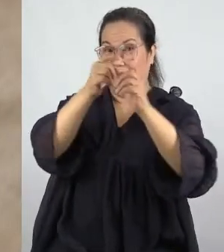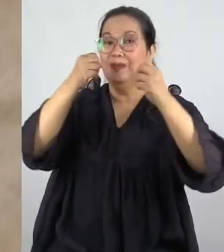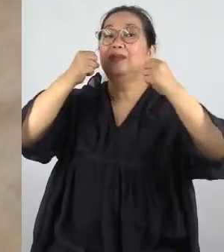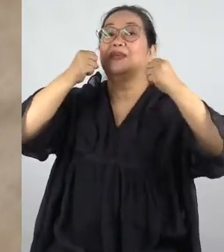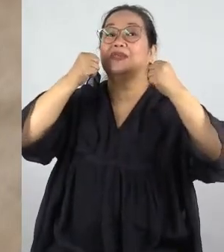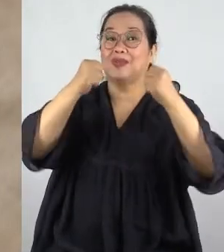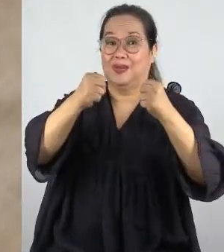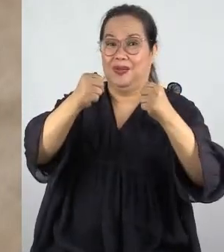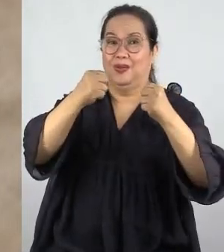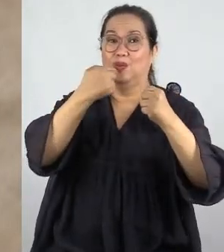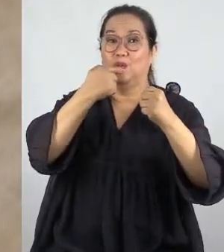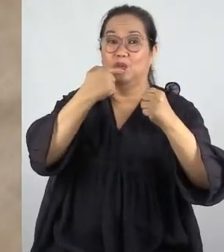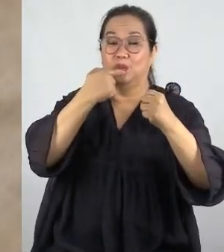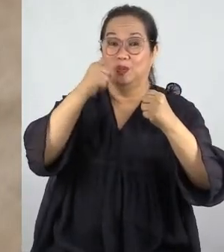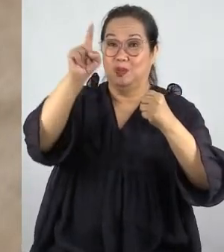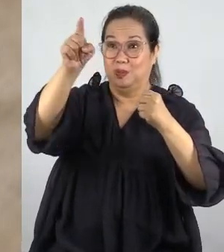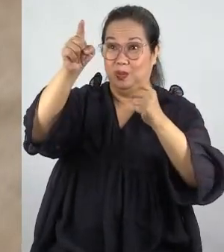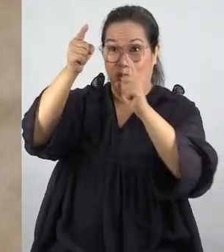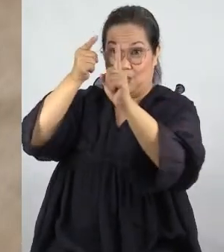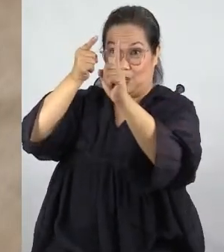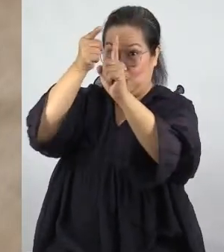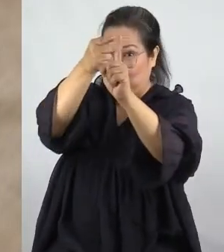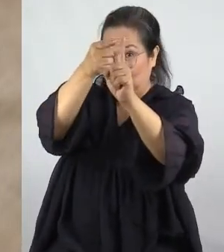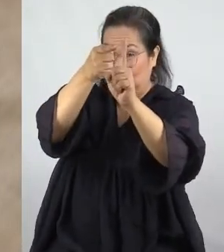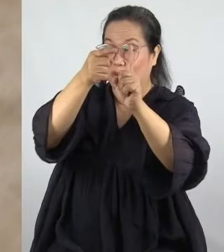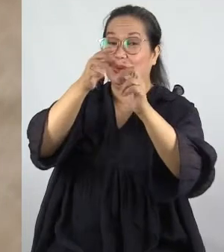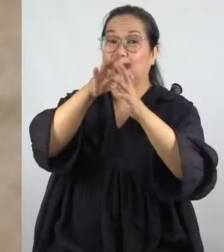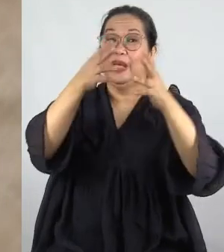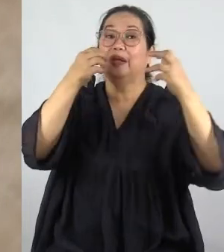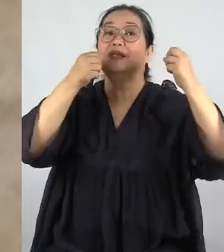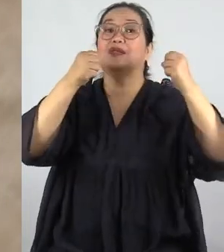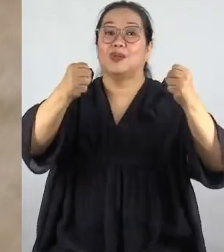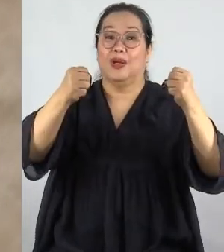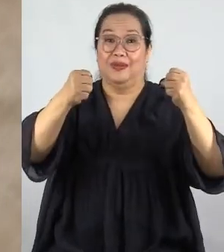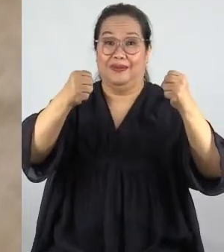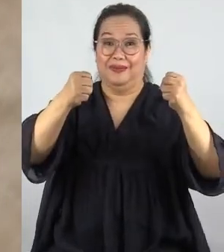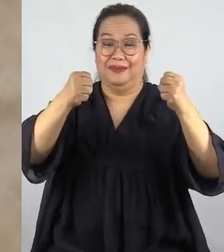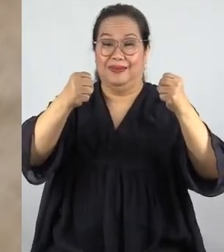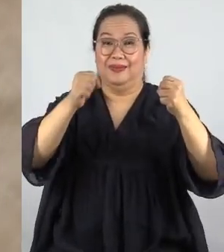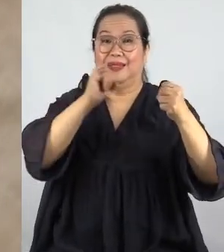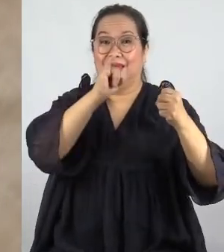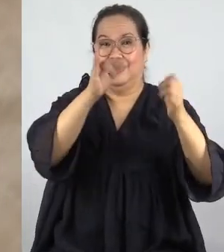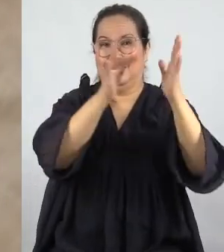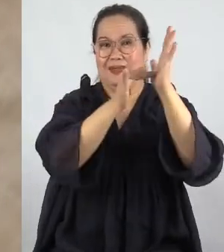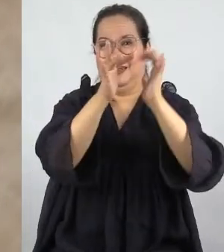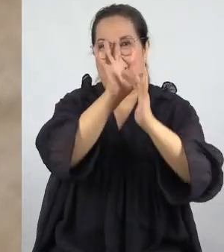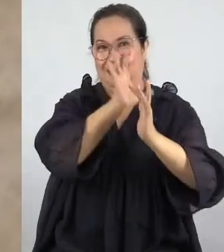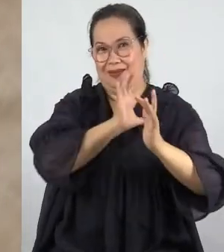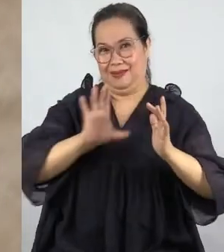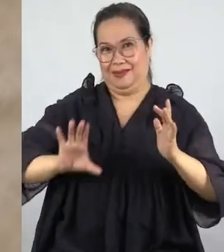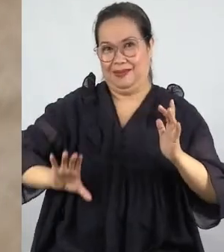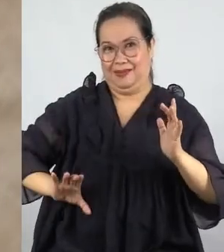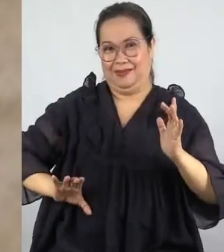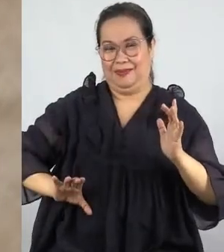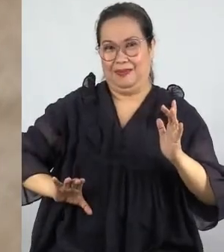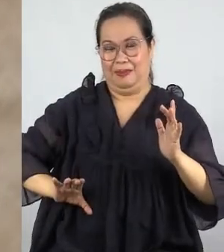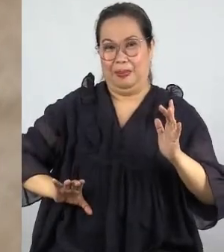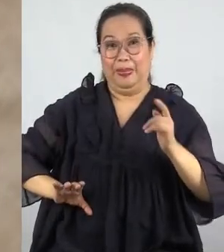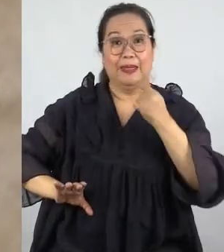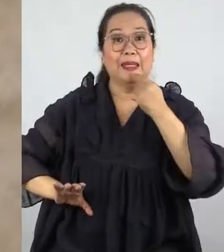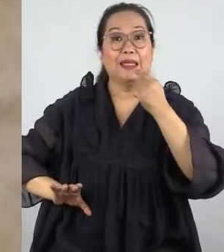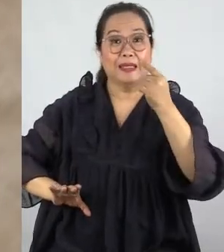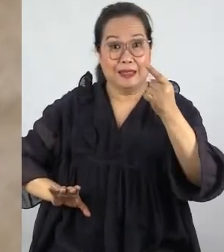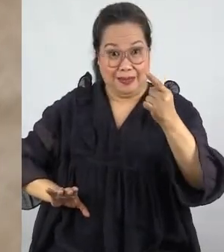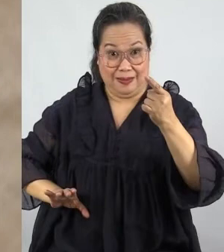lakas. Layunin at lakas ay si Kristo Jesus. Sabi